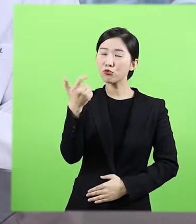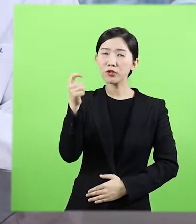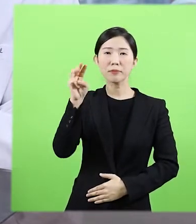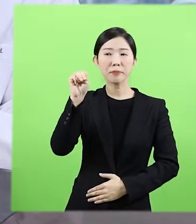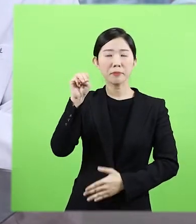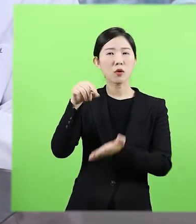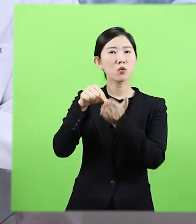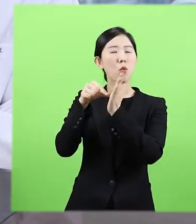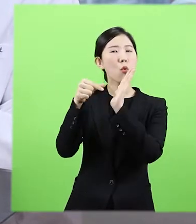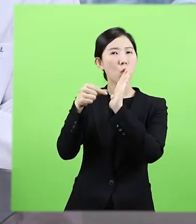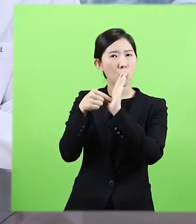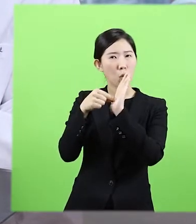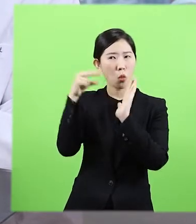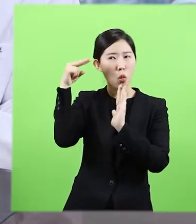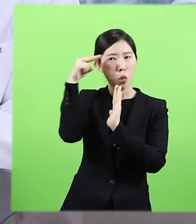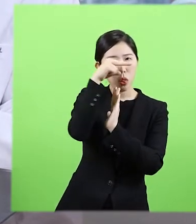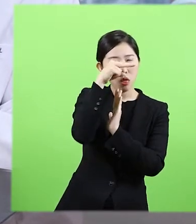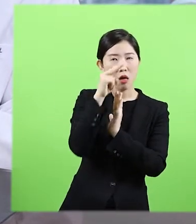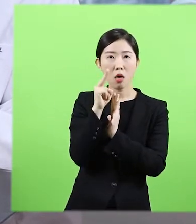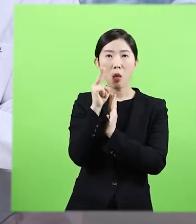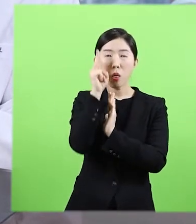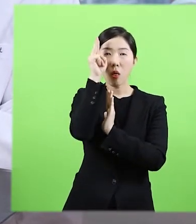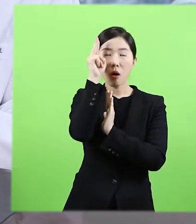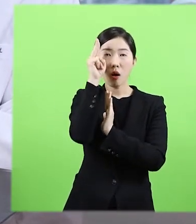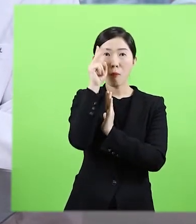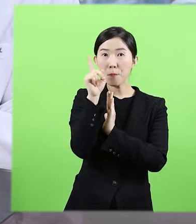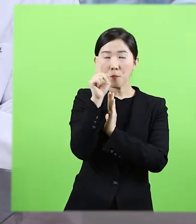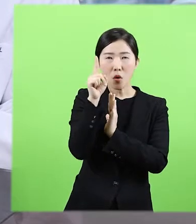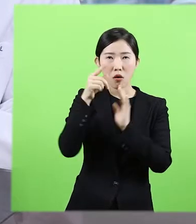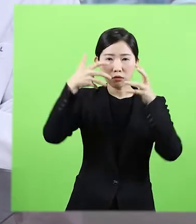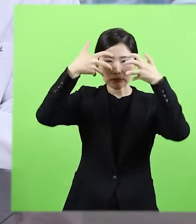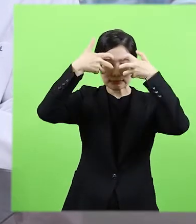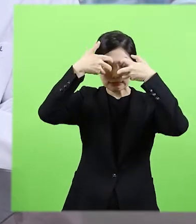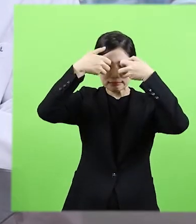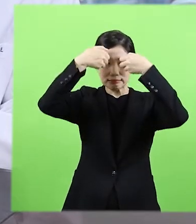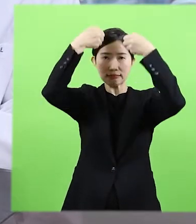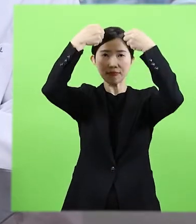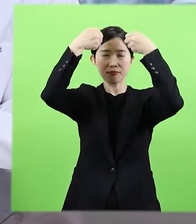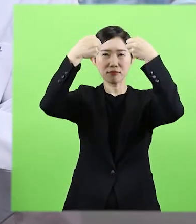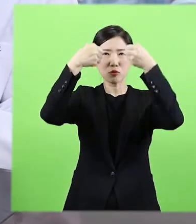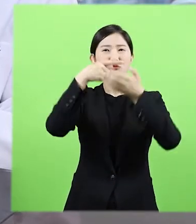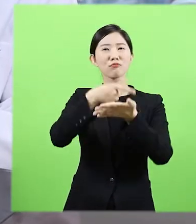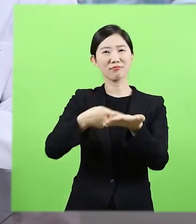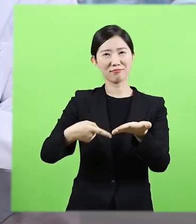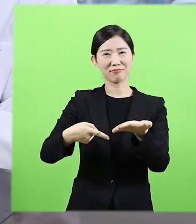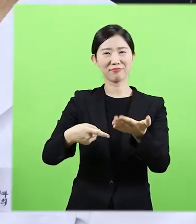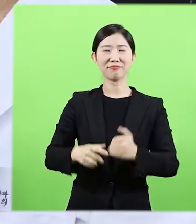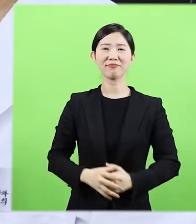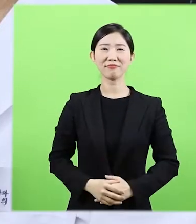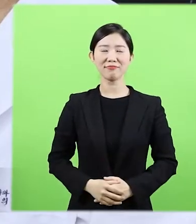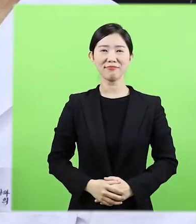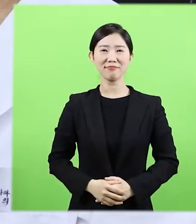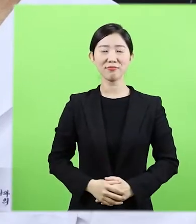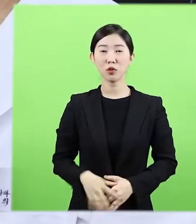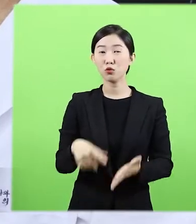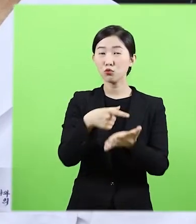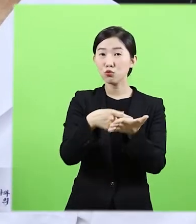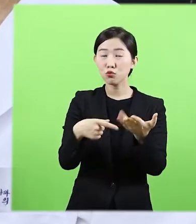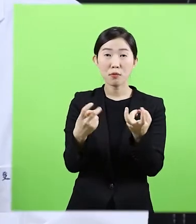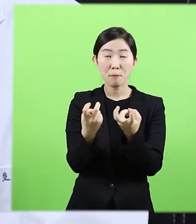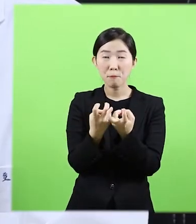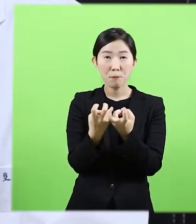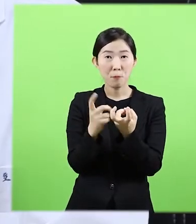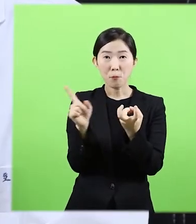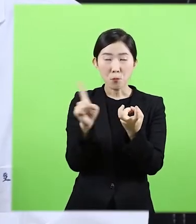한 60mm까지 이렇게 잘라내서 전체적으로 끌어올려주는 수술을 말합니다. 수술하는